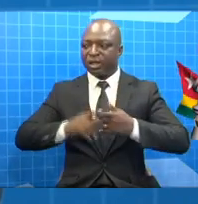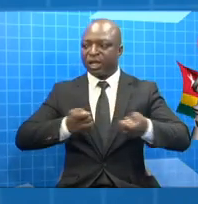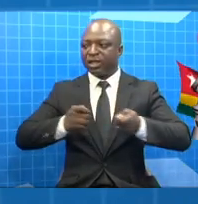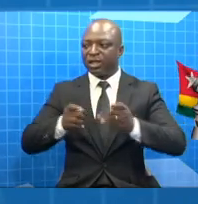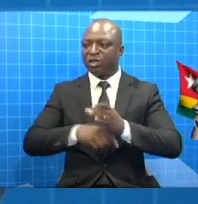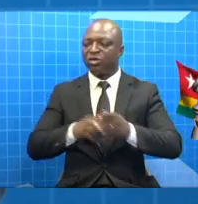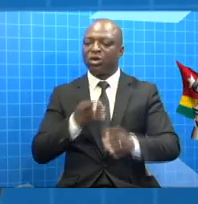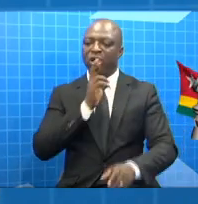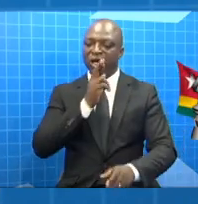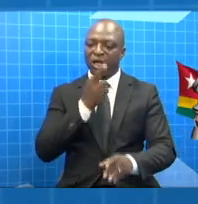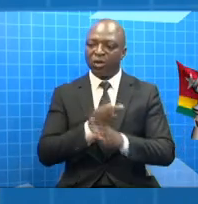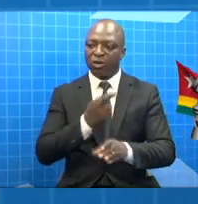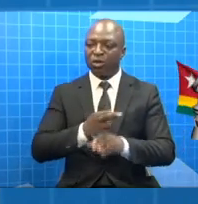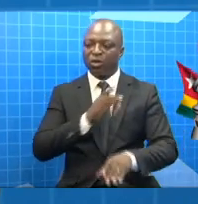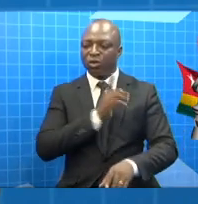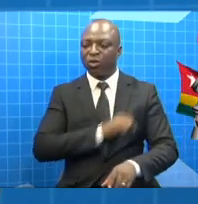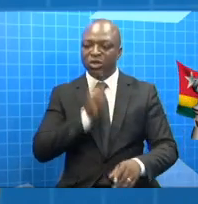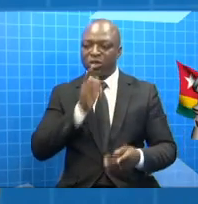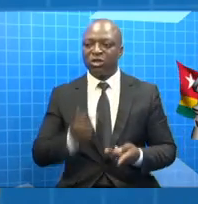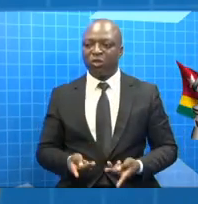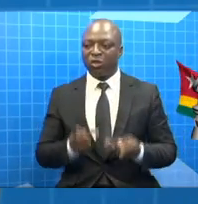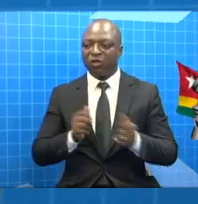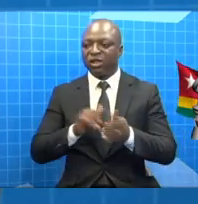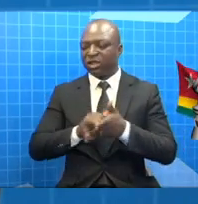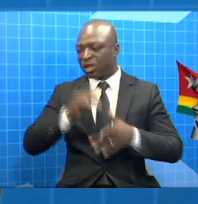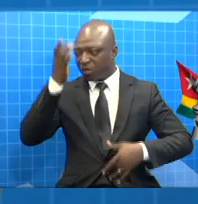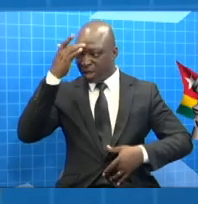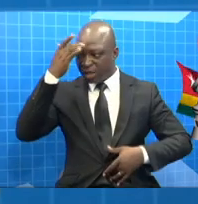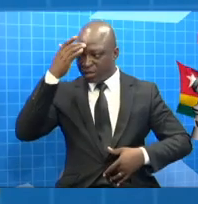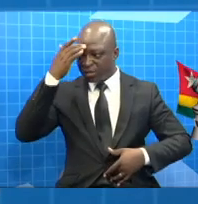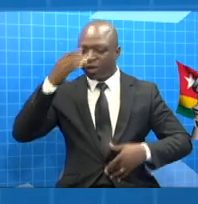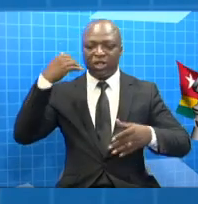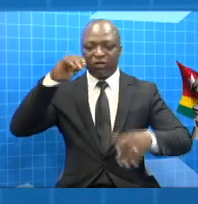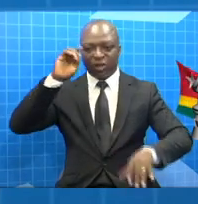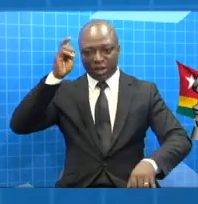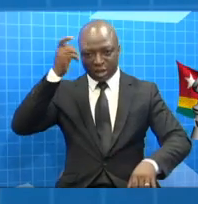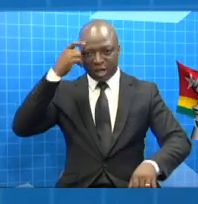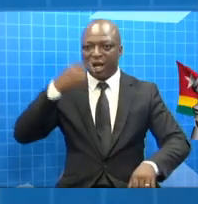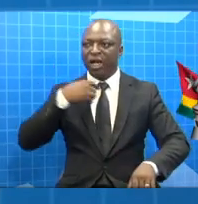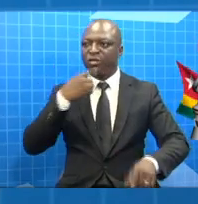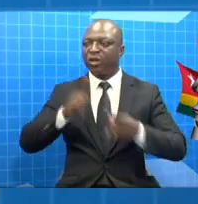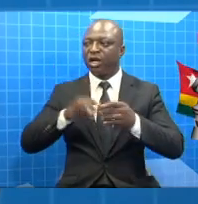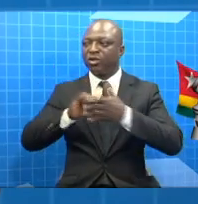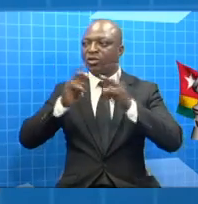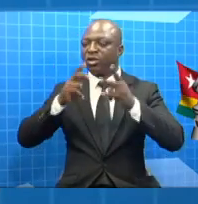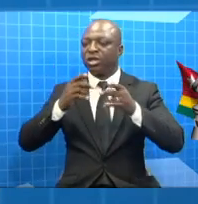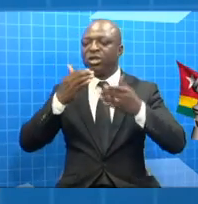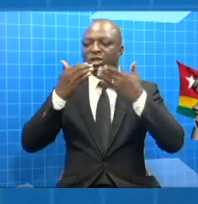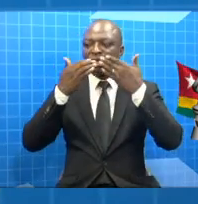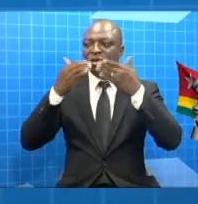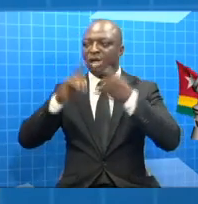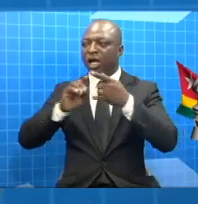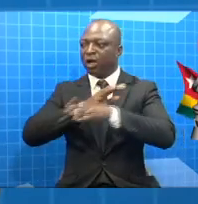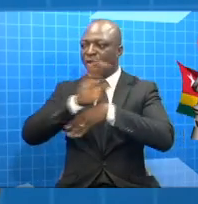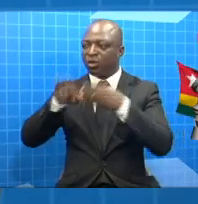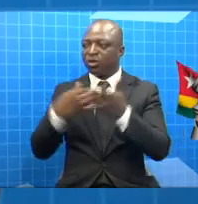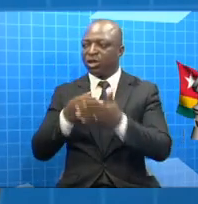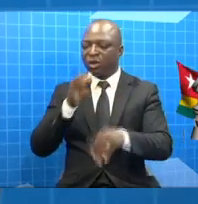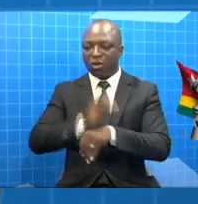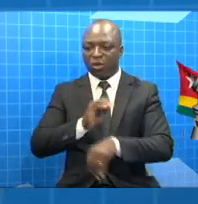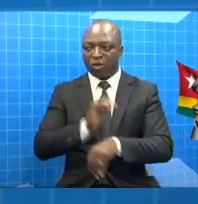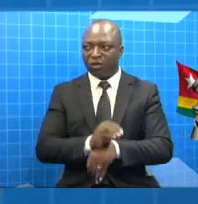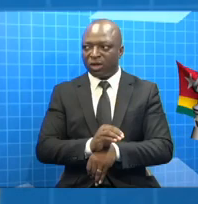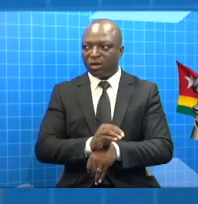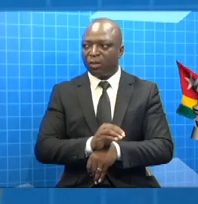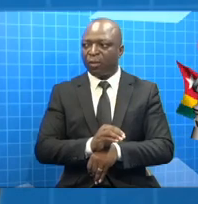gestion rigoureuse que le Togo s'est imposée face à la pandémie. Le chef de l'État exprime à ce sujet sa gratitude à tous ceux qui ont œuvré pour